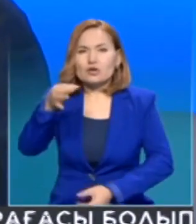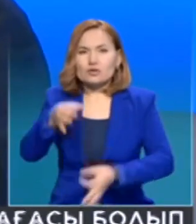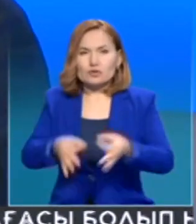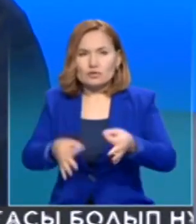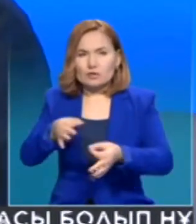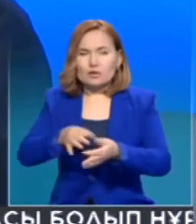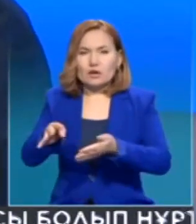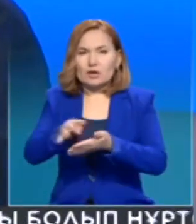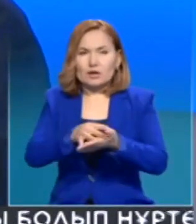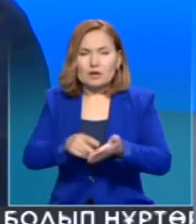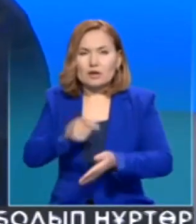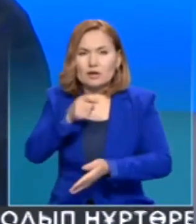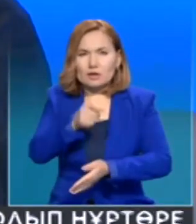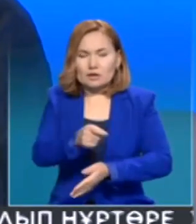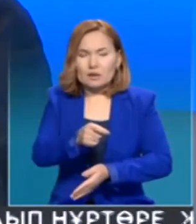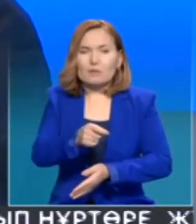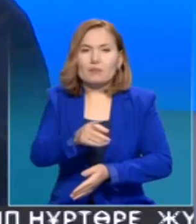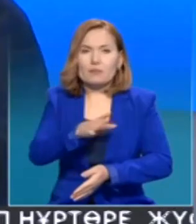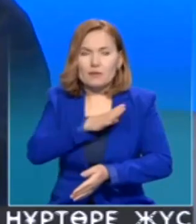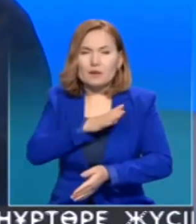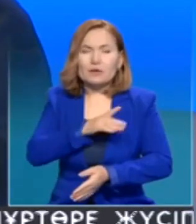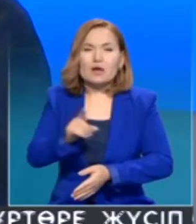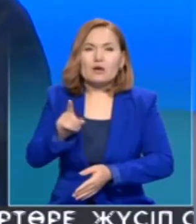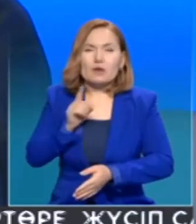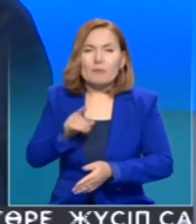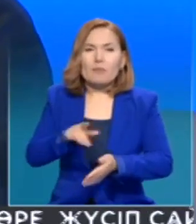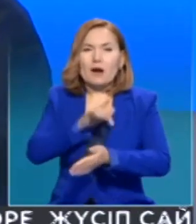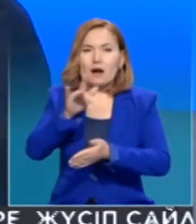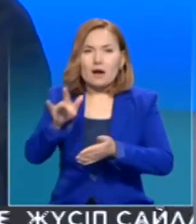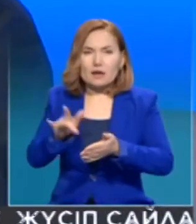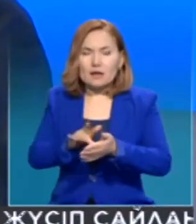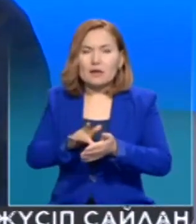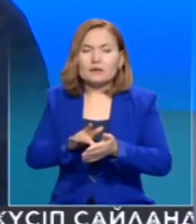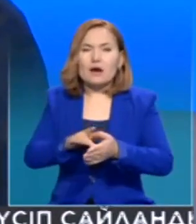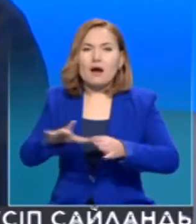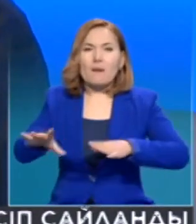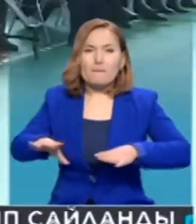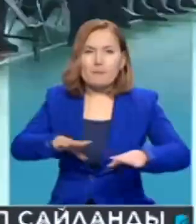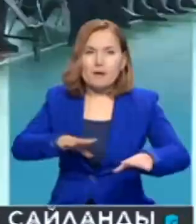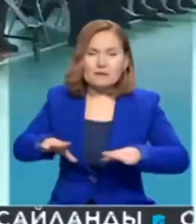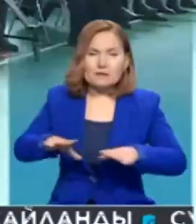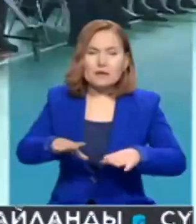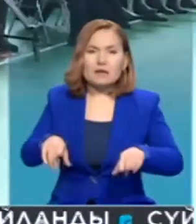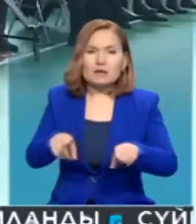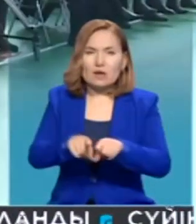ойым, бұндай базарлар қалада болмау керек. Жер қаланың жері.